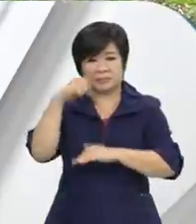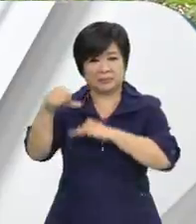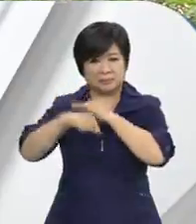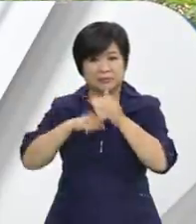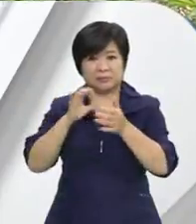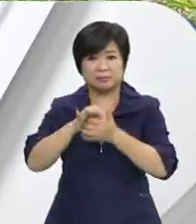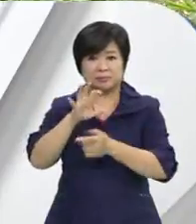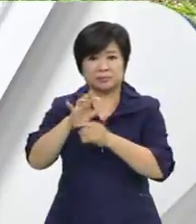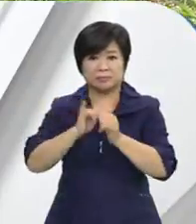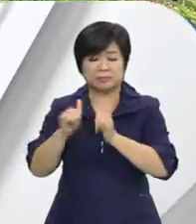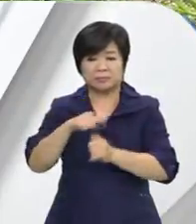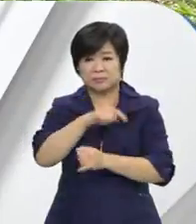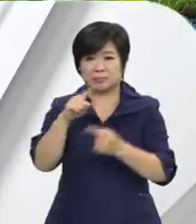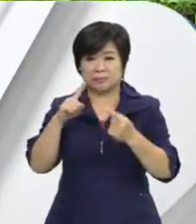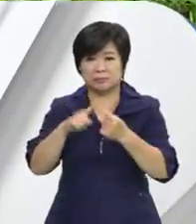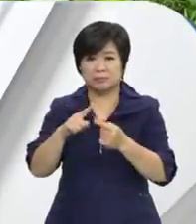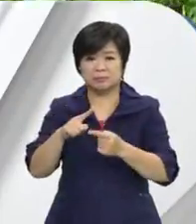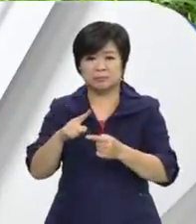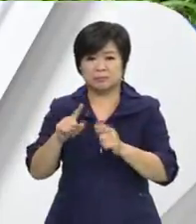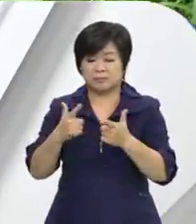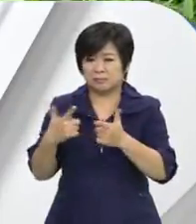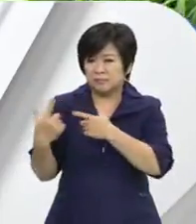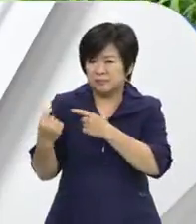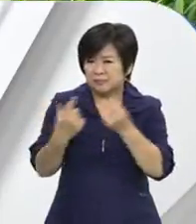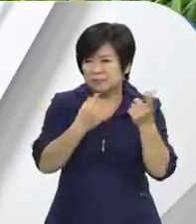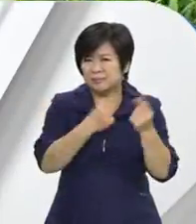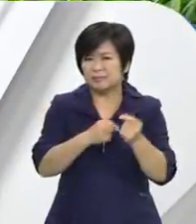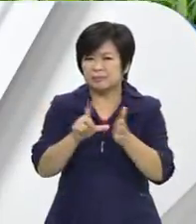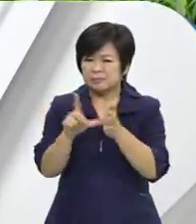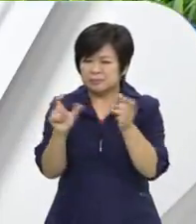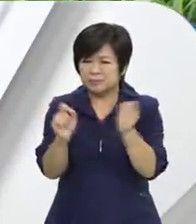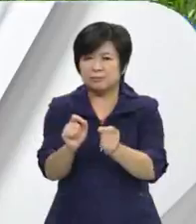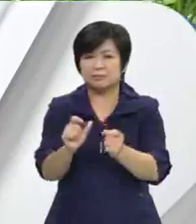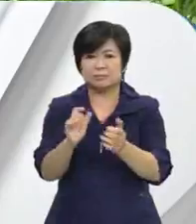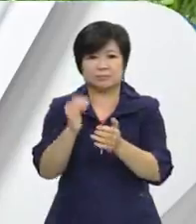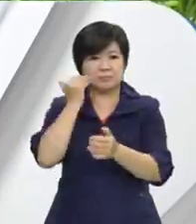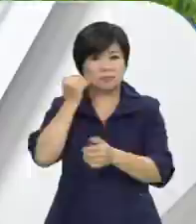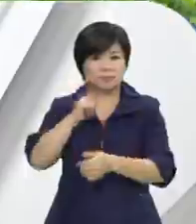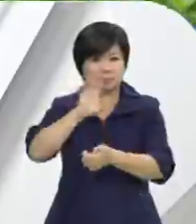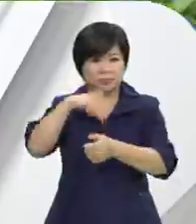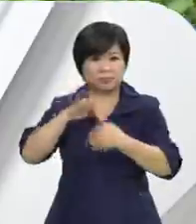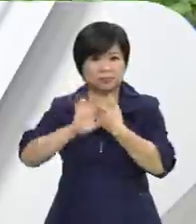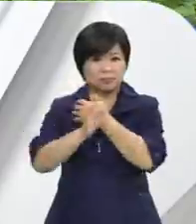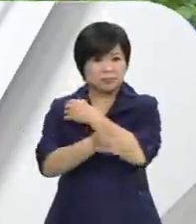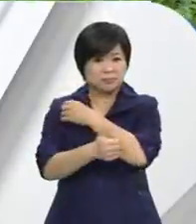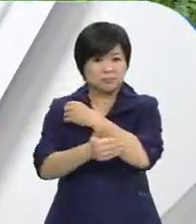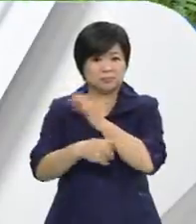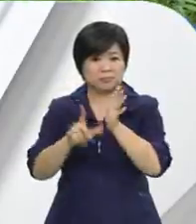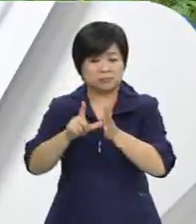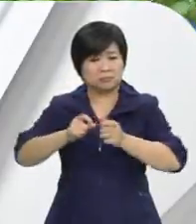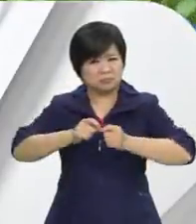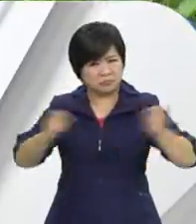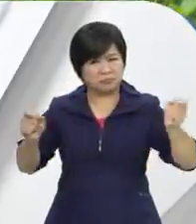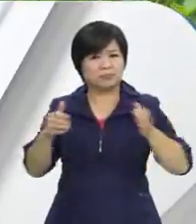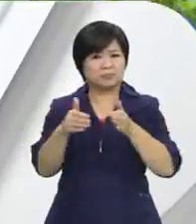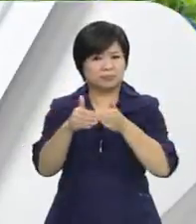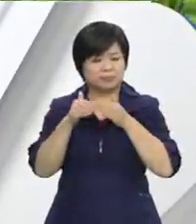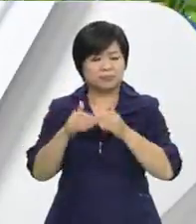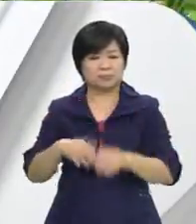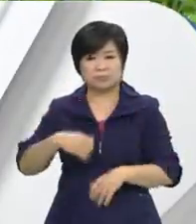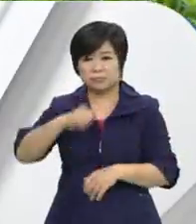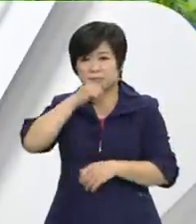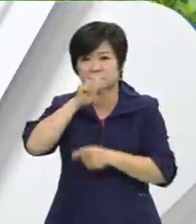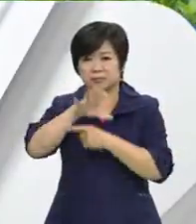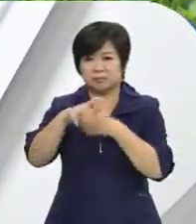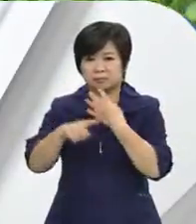现在安尼嘅年龄时期，唔系一切都有。在工厂的农业外劳就会从时间来抢，不过台湾的